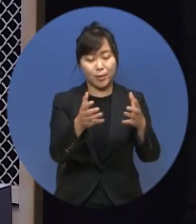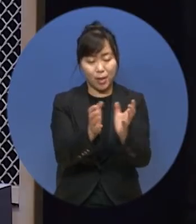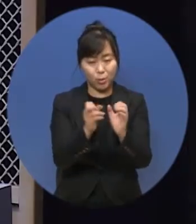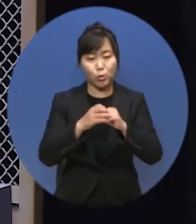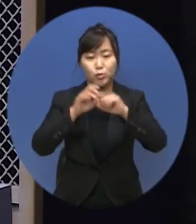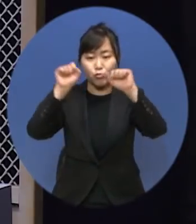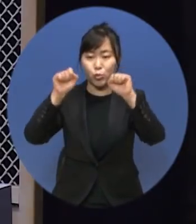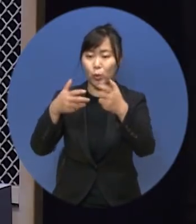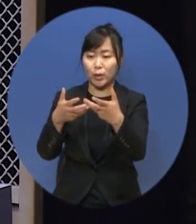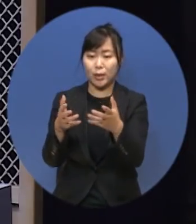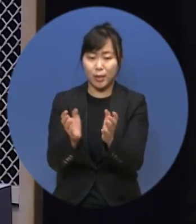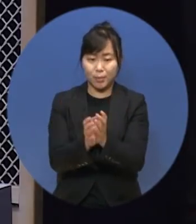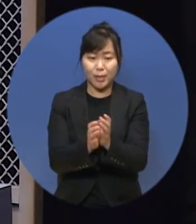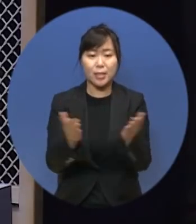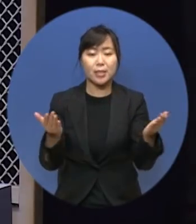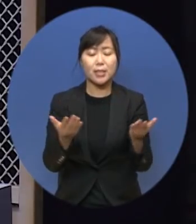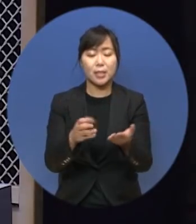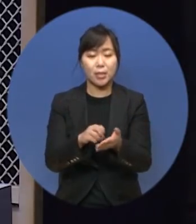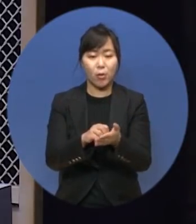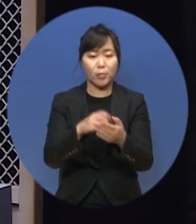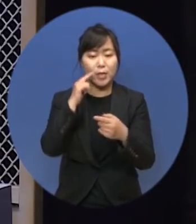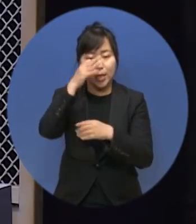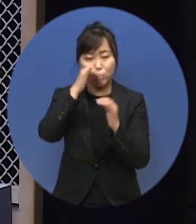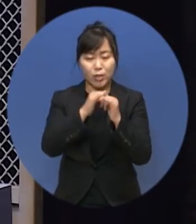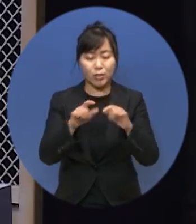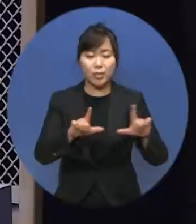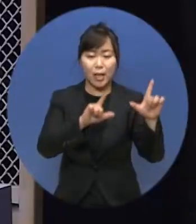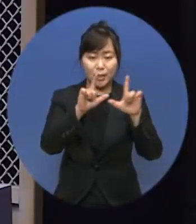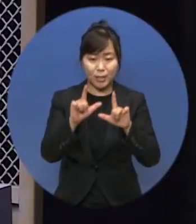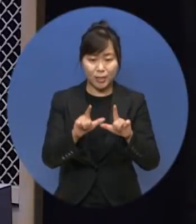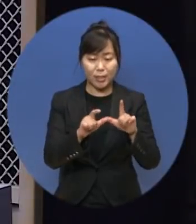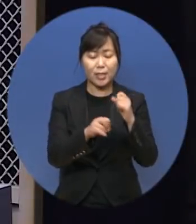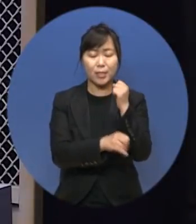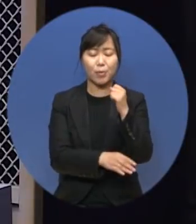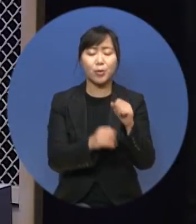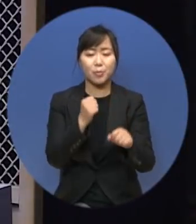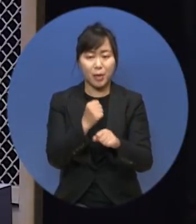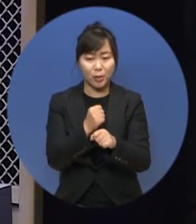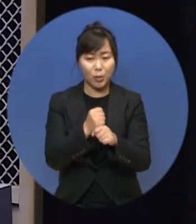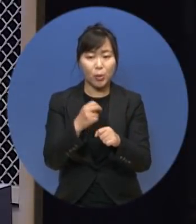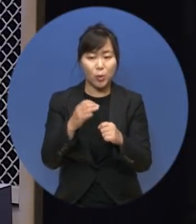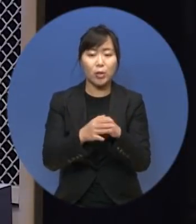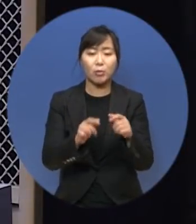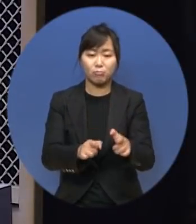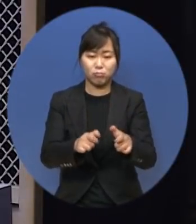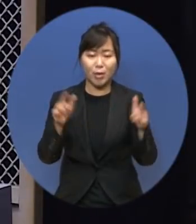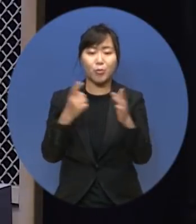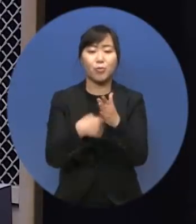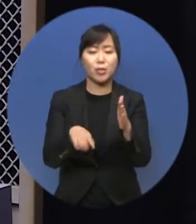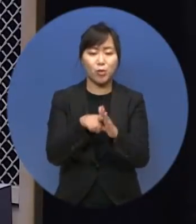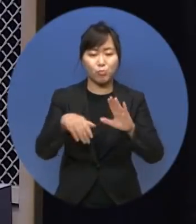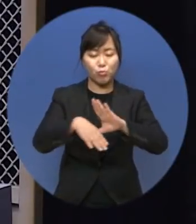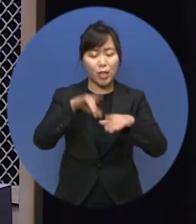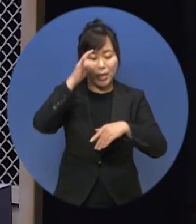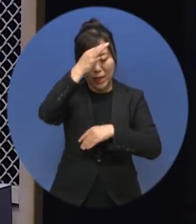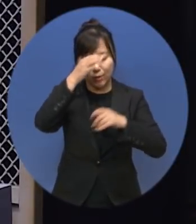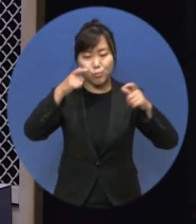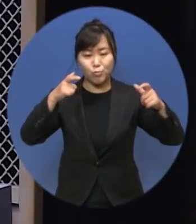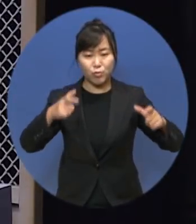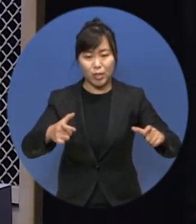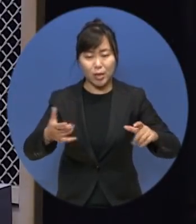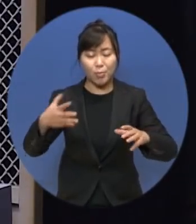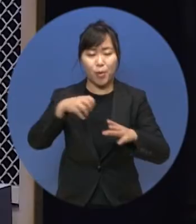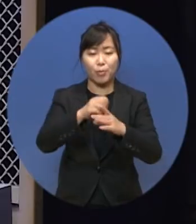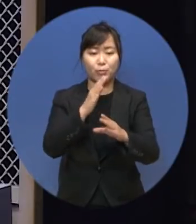합창단이라든지 운동팀들이 직업 예술인으로 살아갈 수 있는 토양을 만들고 이를 넓혀가기 위해서 문화예술 분야를